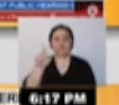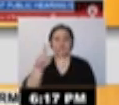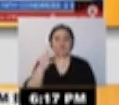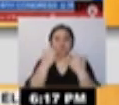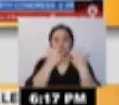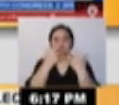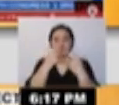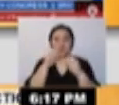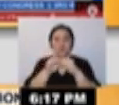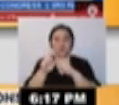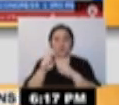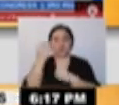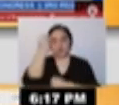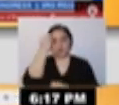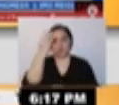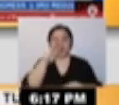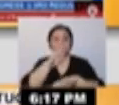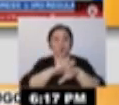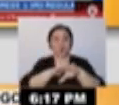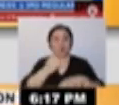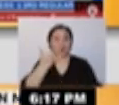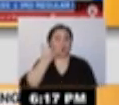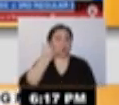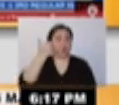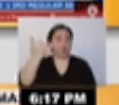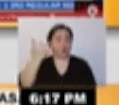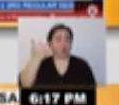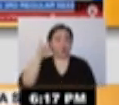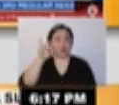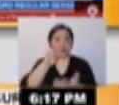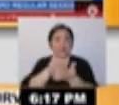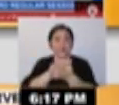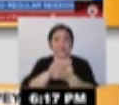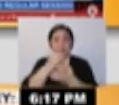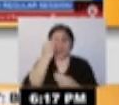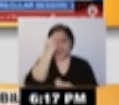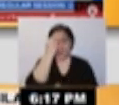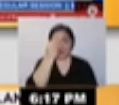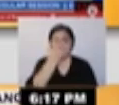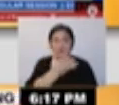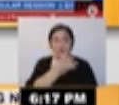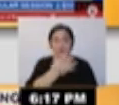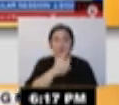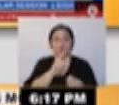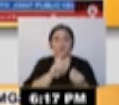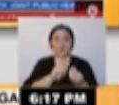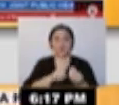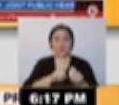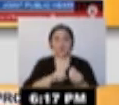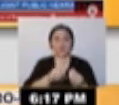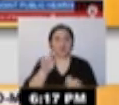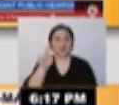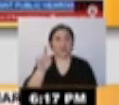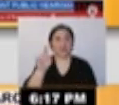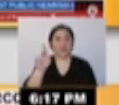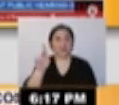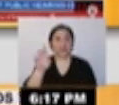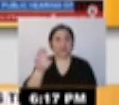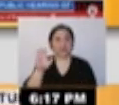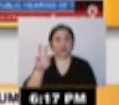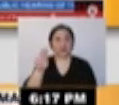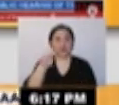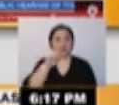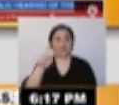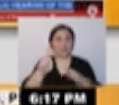akin sa opisina ko. Ngayon, open na naman. Meron siya impormasyon. Sabi niya, sir, si Kerwin Espinosa lumayas diyan